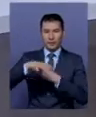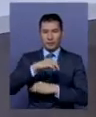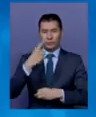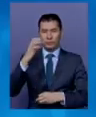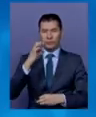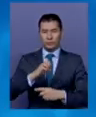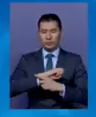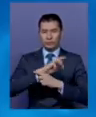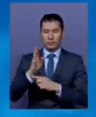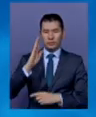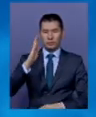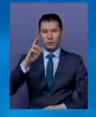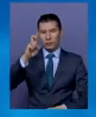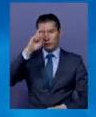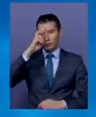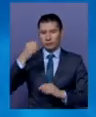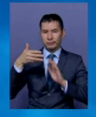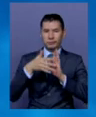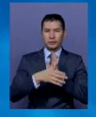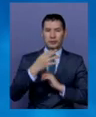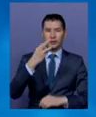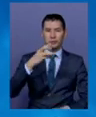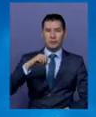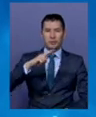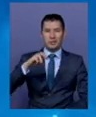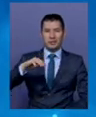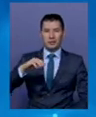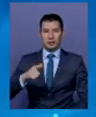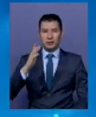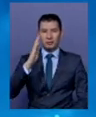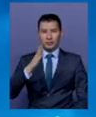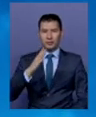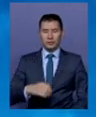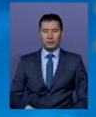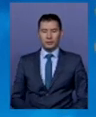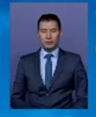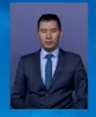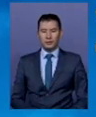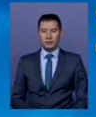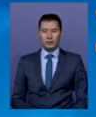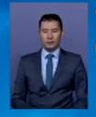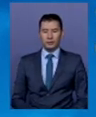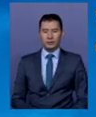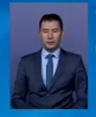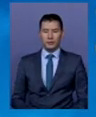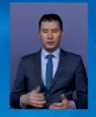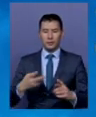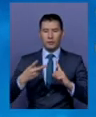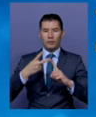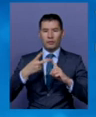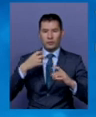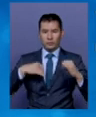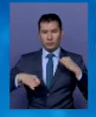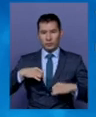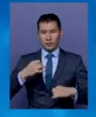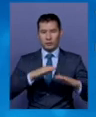белгілі болды. Ол үшін бюджеттен 4 миллиард теңгеге жуық қаражат бөлінген. Бұл білім саласын дамытудың алғашқы бағыты. Екіншіден ұстаздар мен